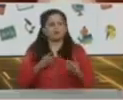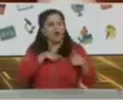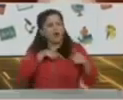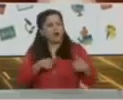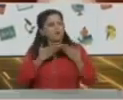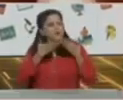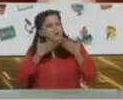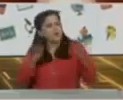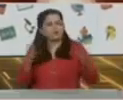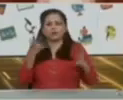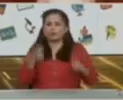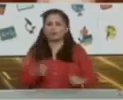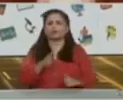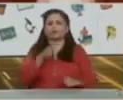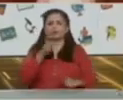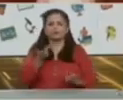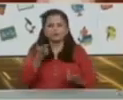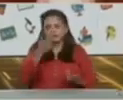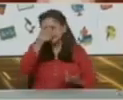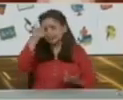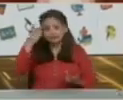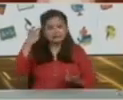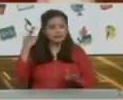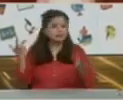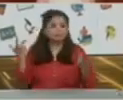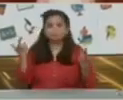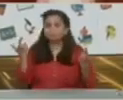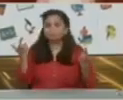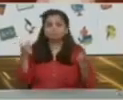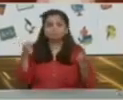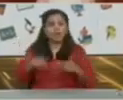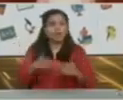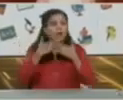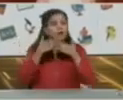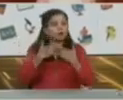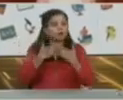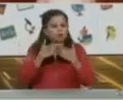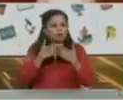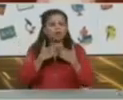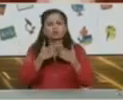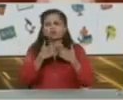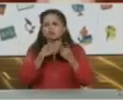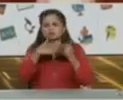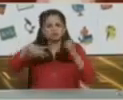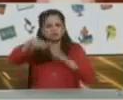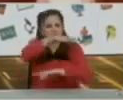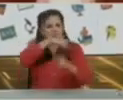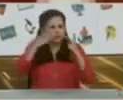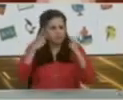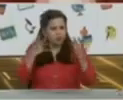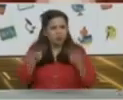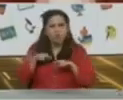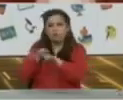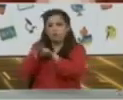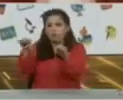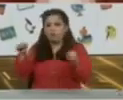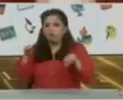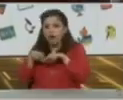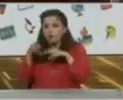हूं कि दुर्भाग्य से शिक्षा के क्षेत्र में और पारिवारिक जीवन